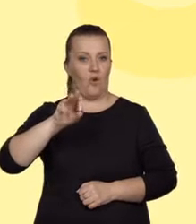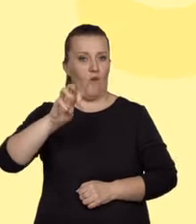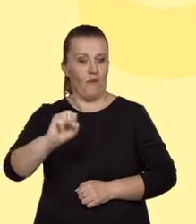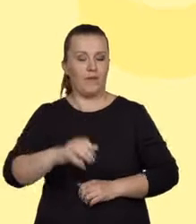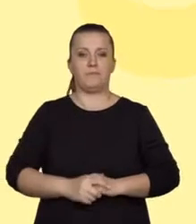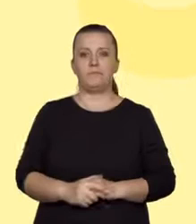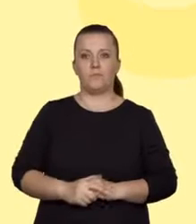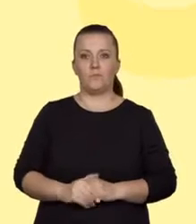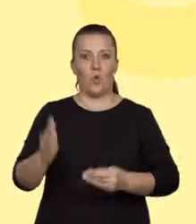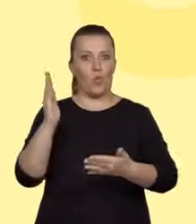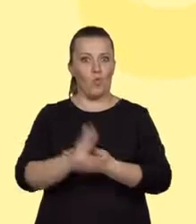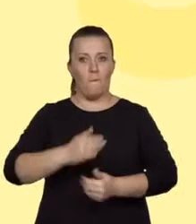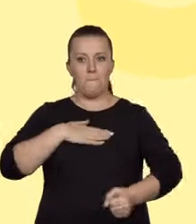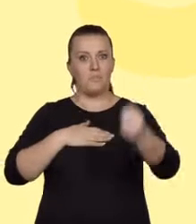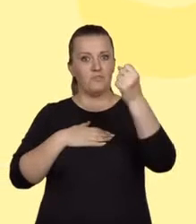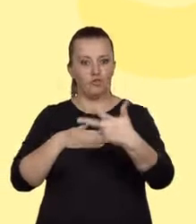Zidentyfikowaliśmy zatem fenol,